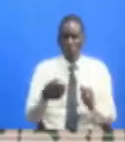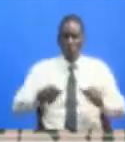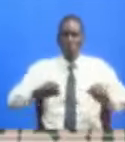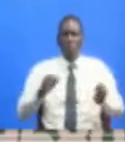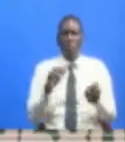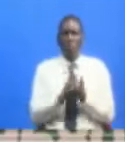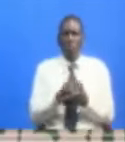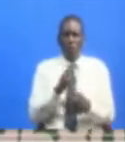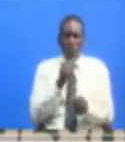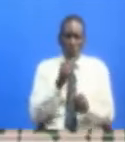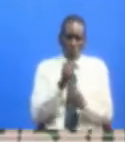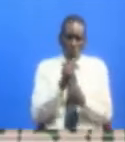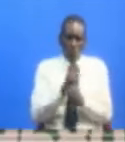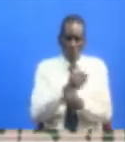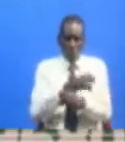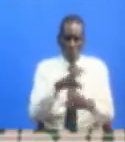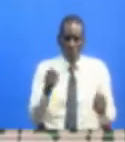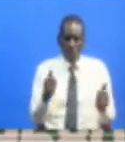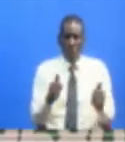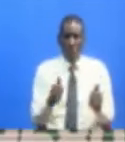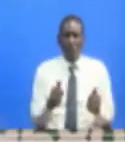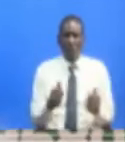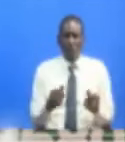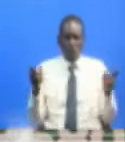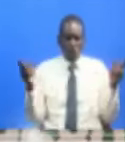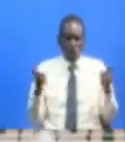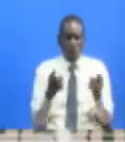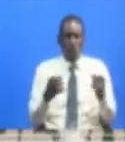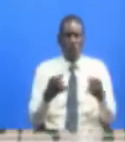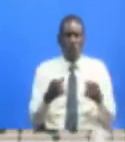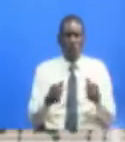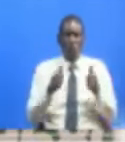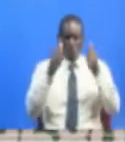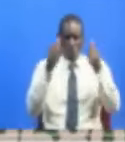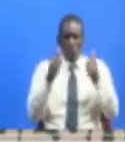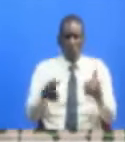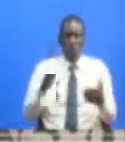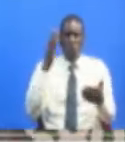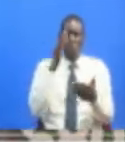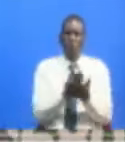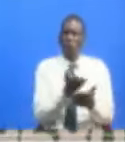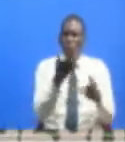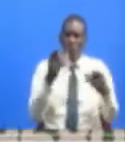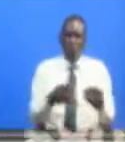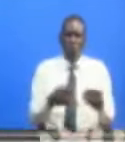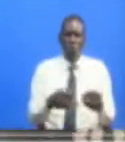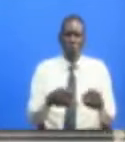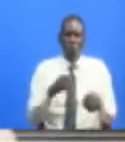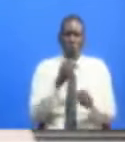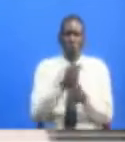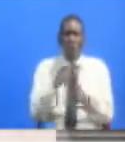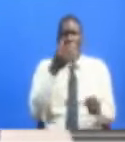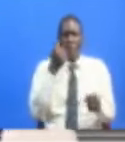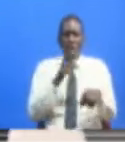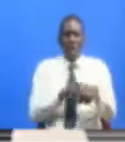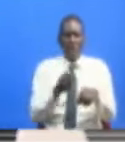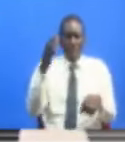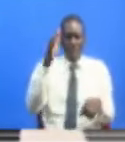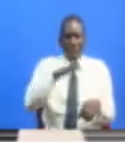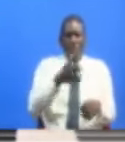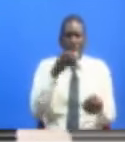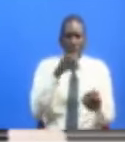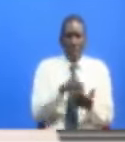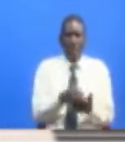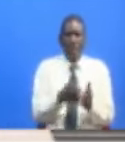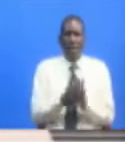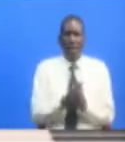happy that you're doing this journey, albeit on short notice. We believe you guys will get there and give your best. Of course, when you come back